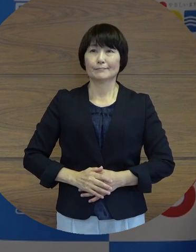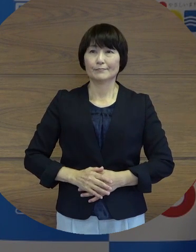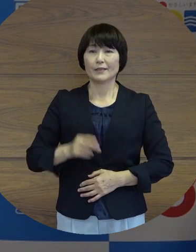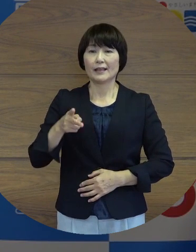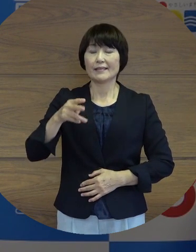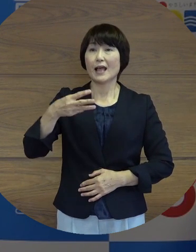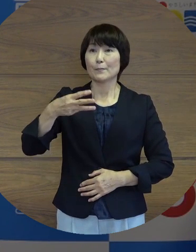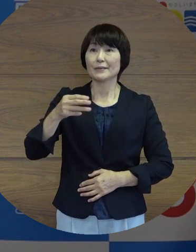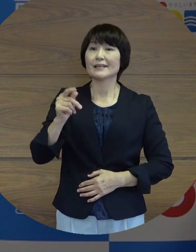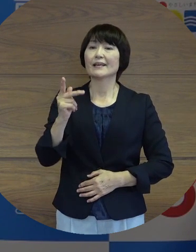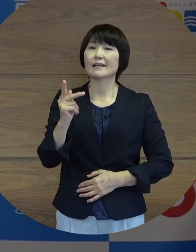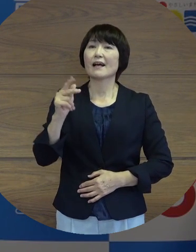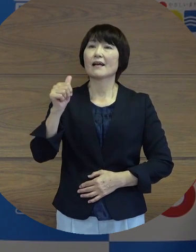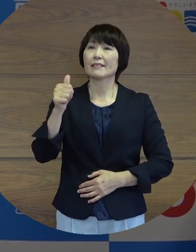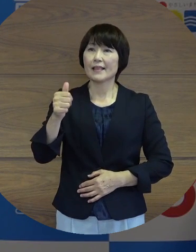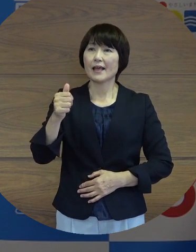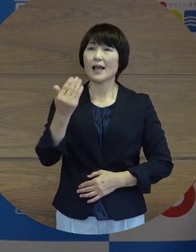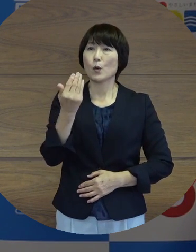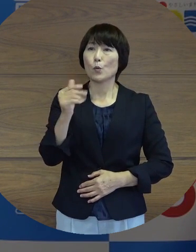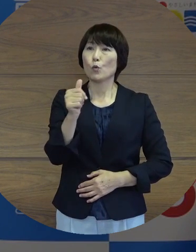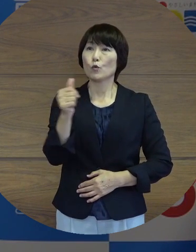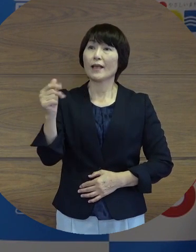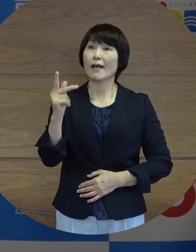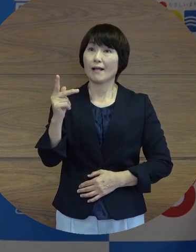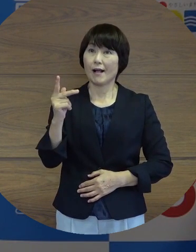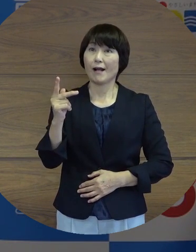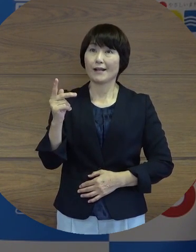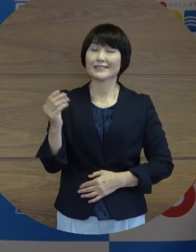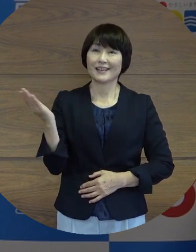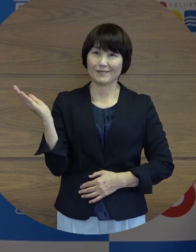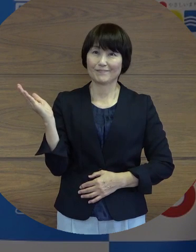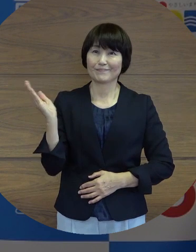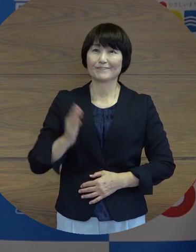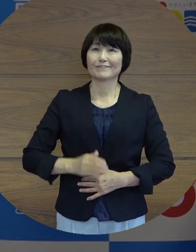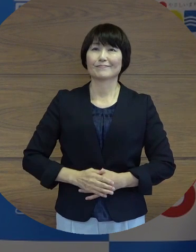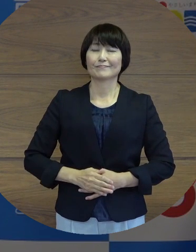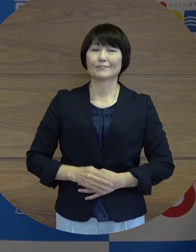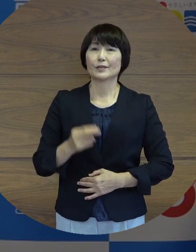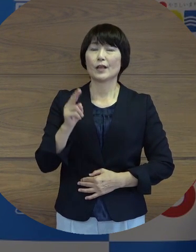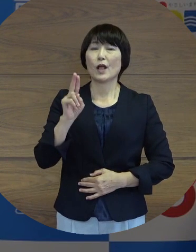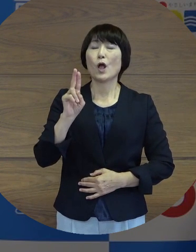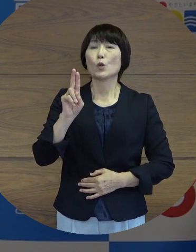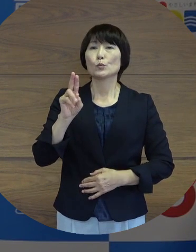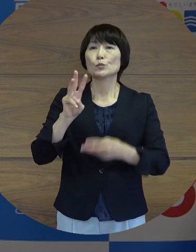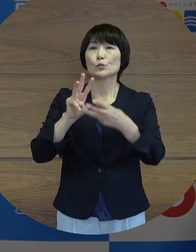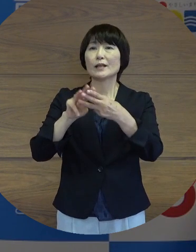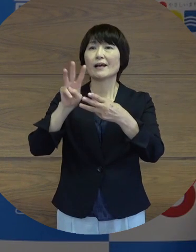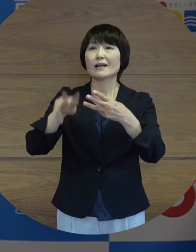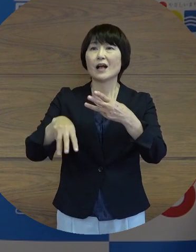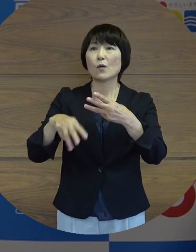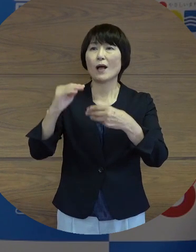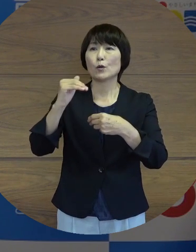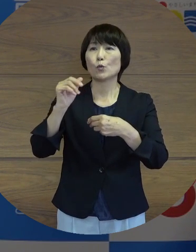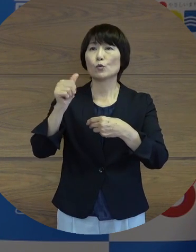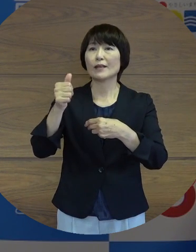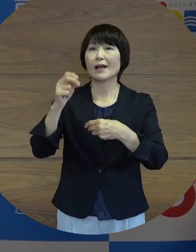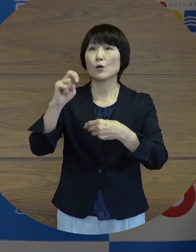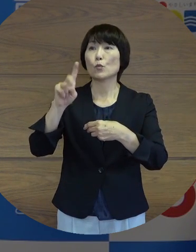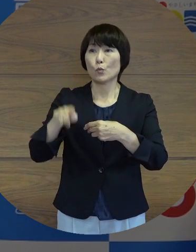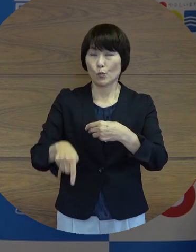波方穂高ちゃん、宇田川小太郎ちゃん、